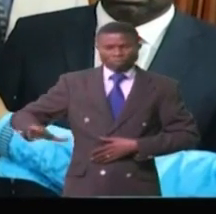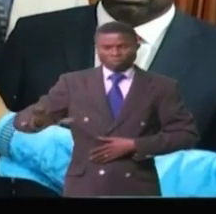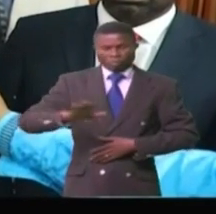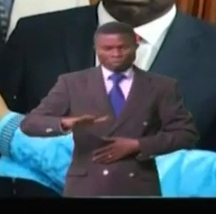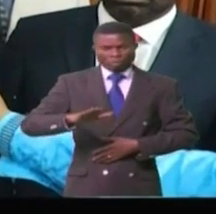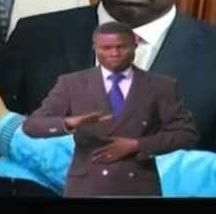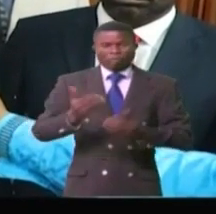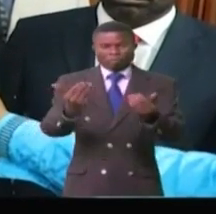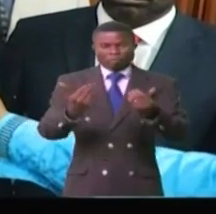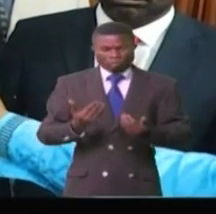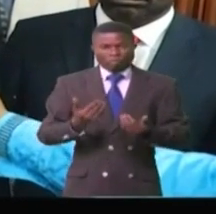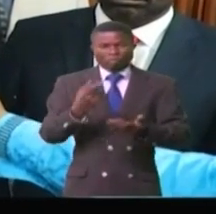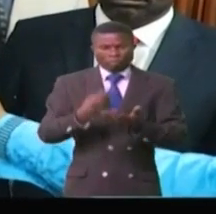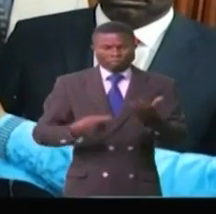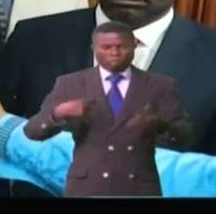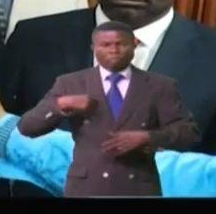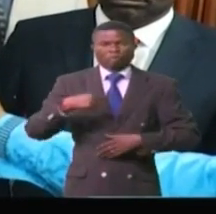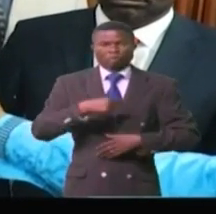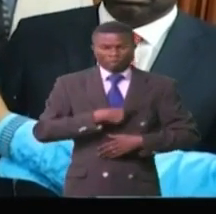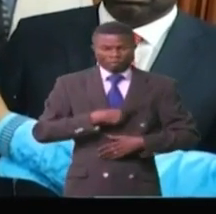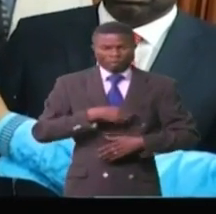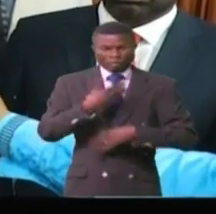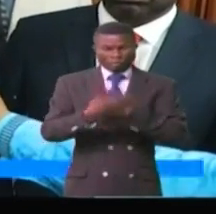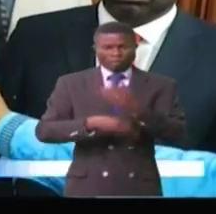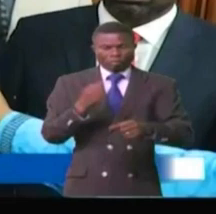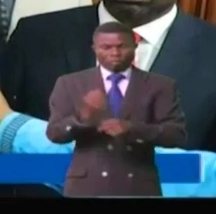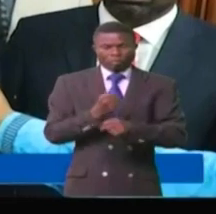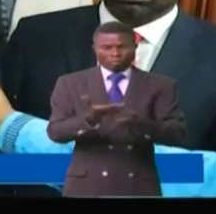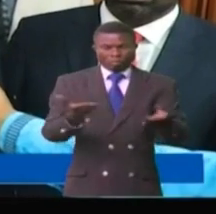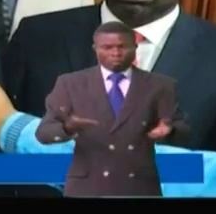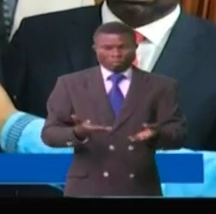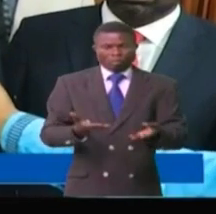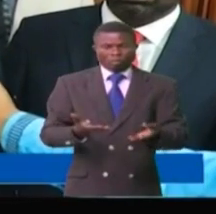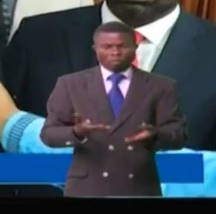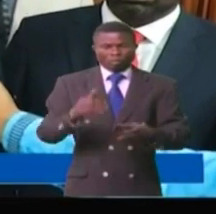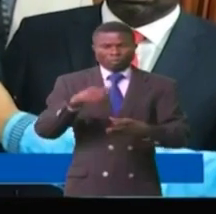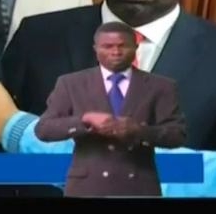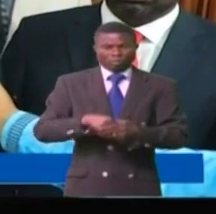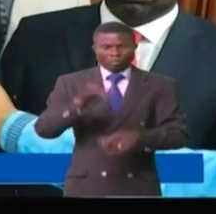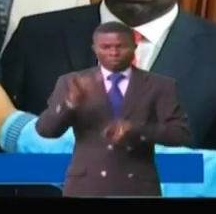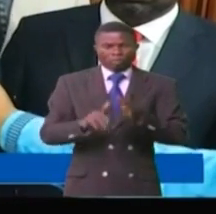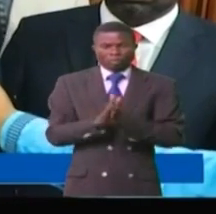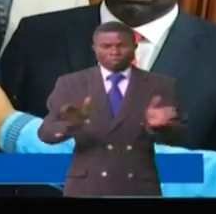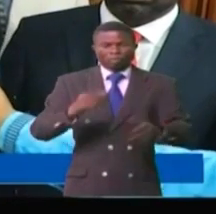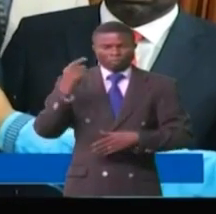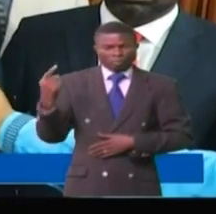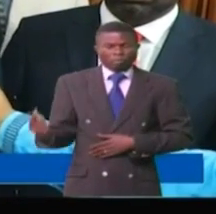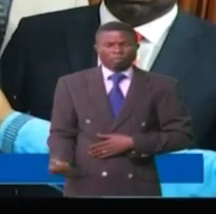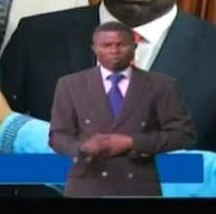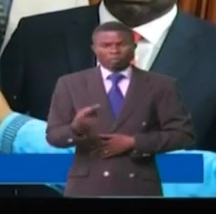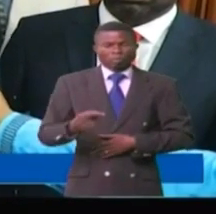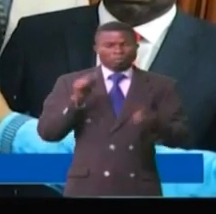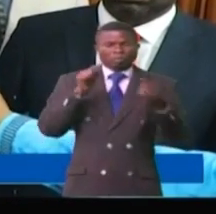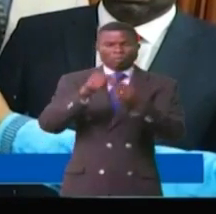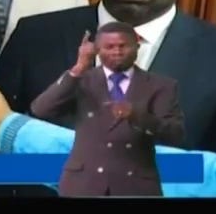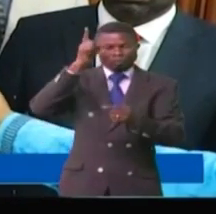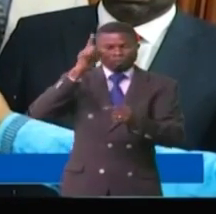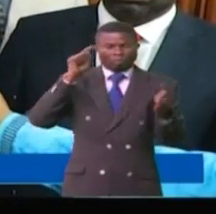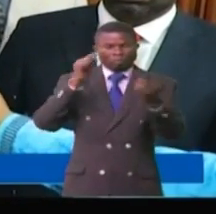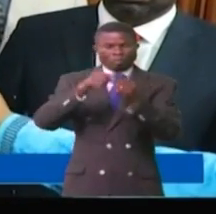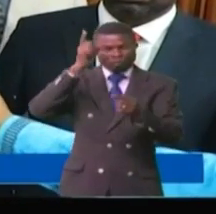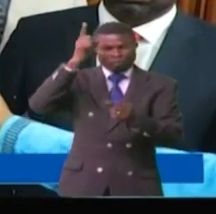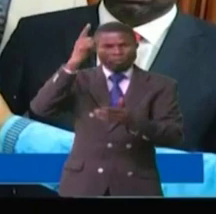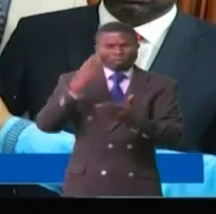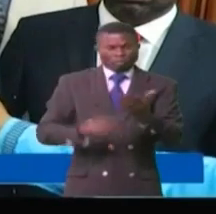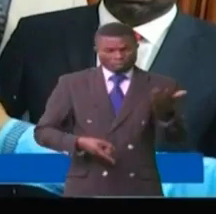donc bien voulu que nous puissions exercer ces fonctions délicates au niveau du secrétariat permanent, dont l'objectif premier,